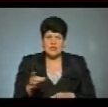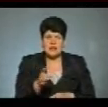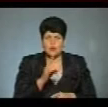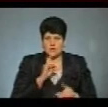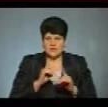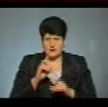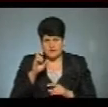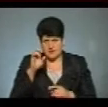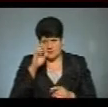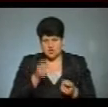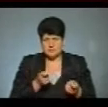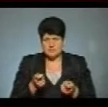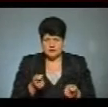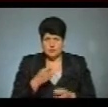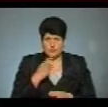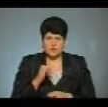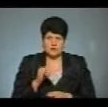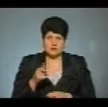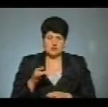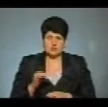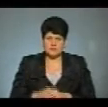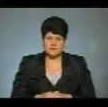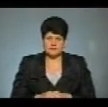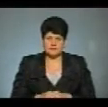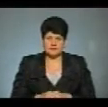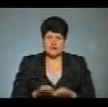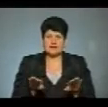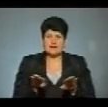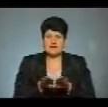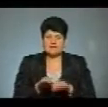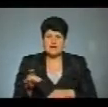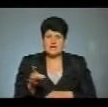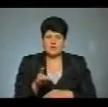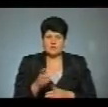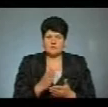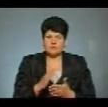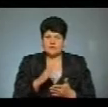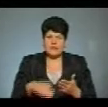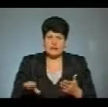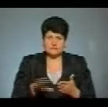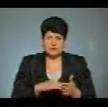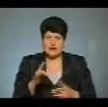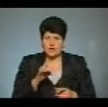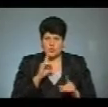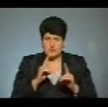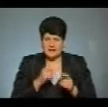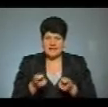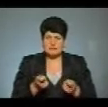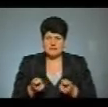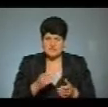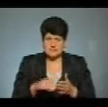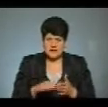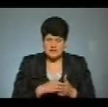і райдержадміністрацій, каже Ігор Гірчак. На рівні районів мають бути ліквідовані як районні ради, так і адміністрації,